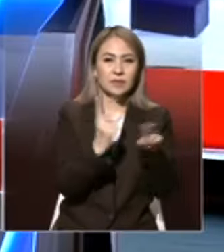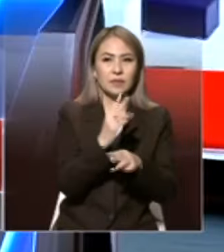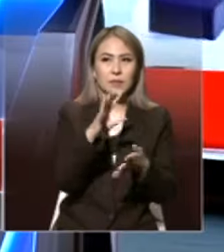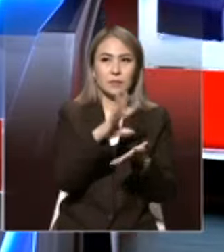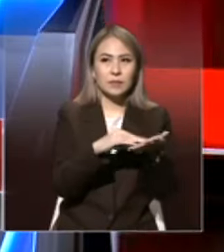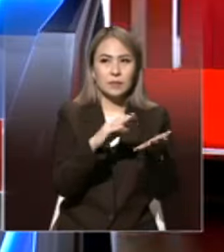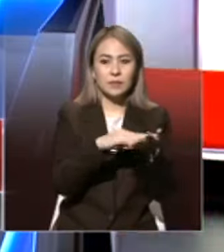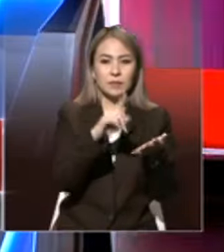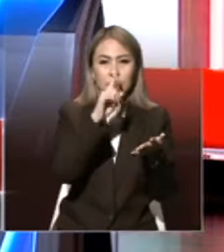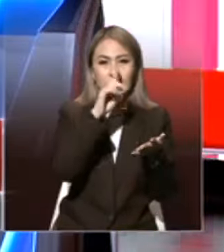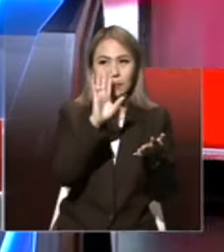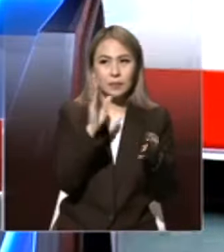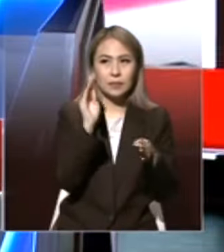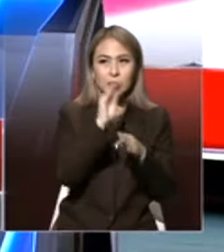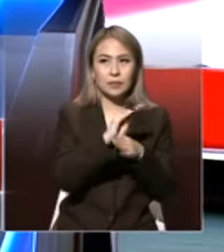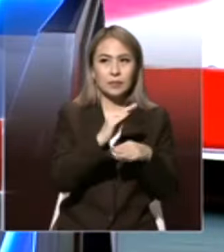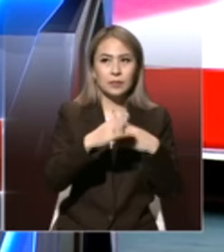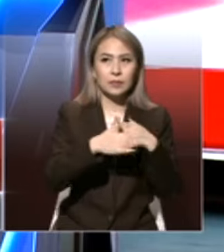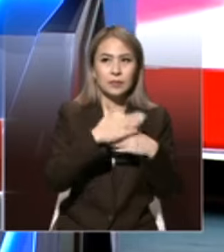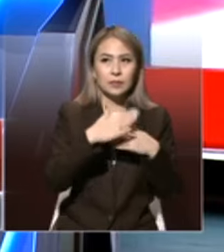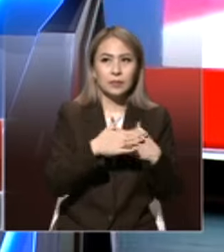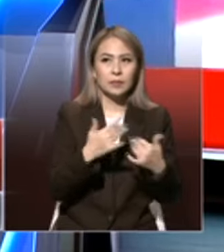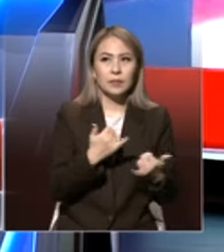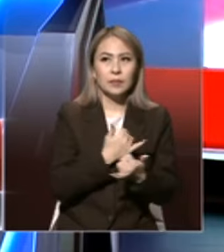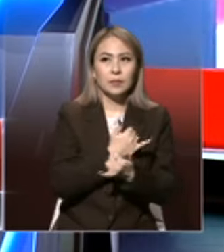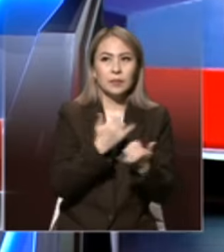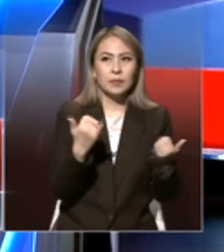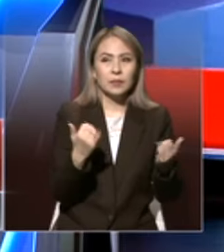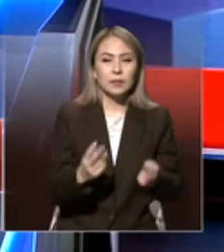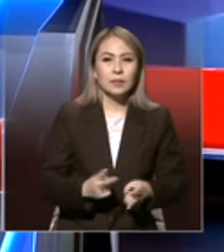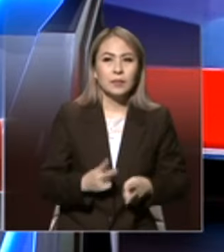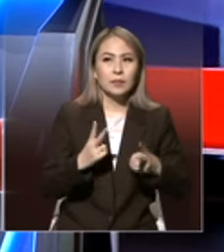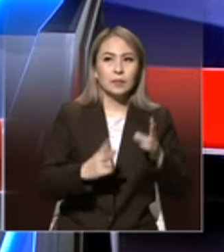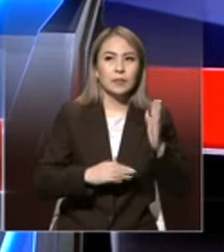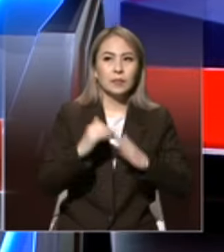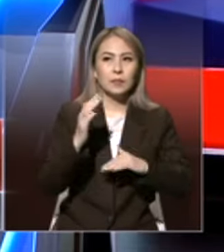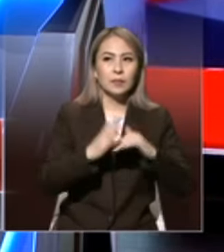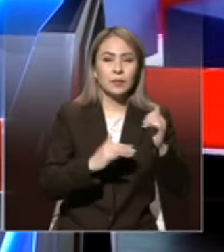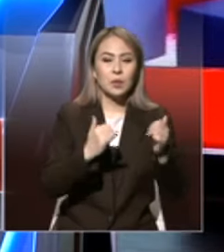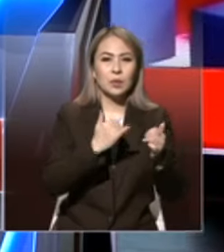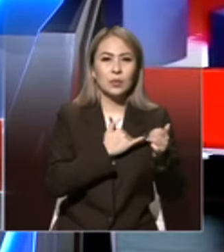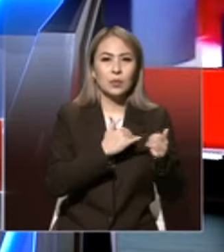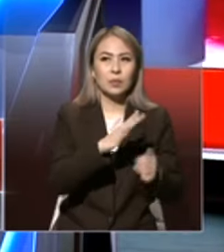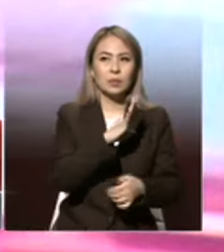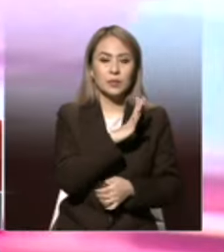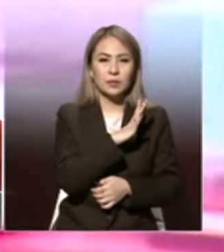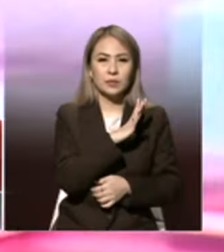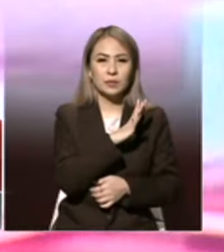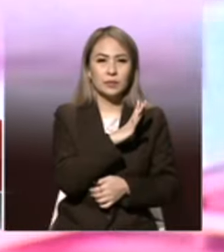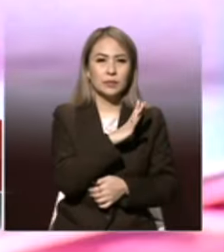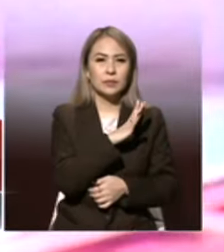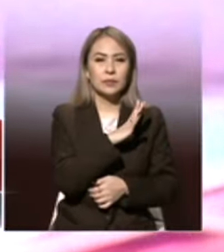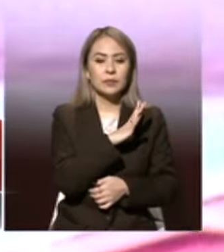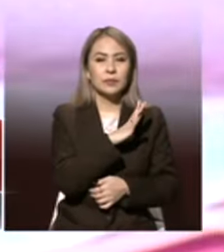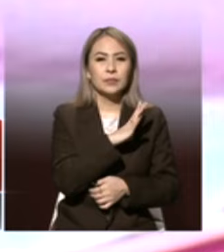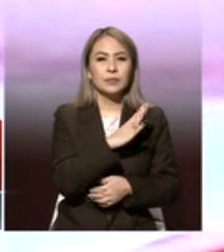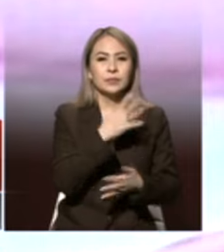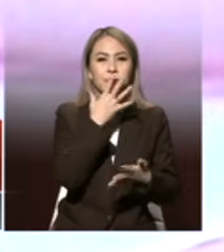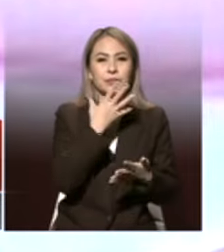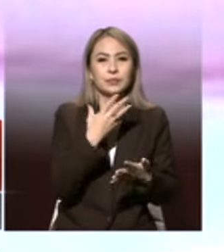қайталанса қылмыстық жауапкершілікке тартуды ұсынып жатырмыз. Ол тәжірибе бізде бұрында болды. Қылмыстық жауапкершілікке тарту